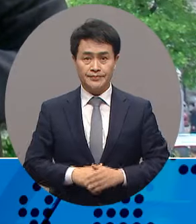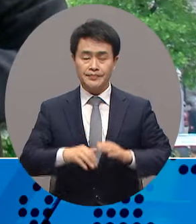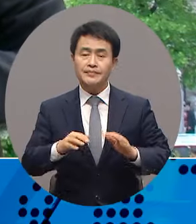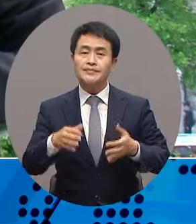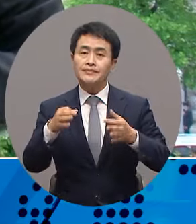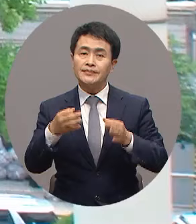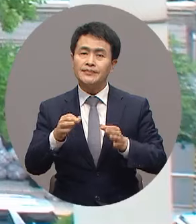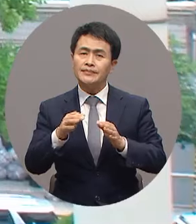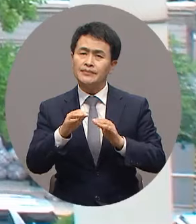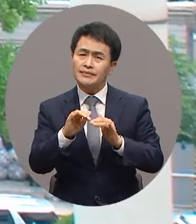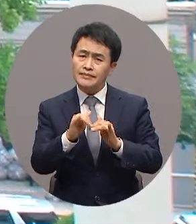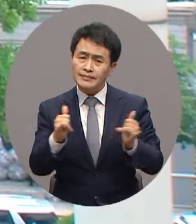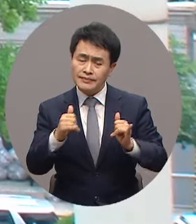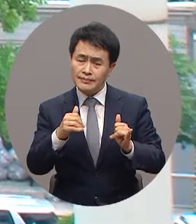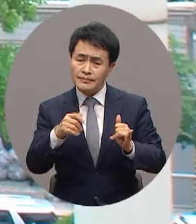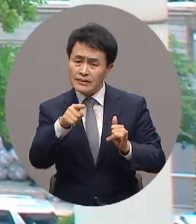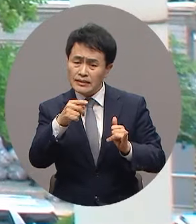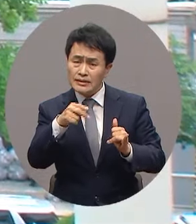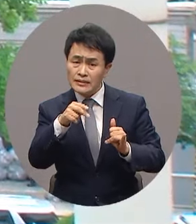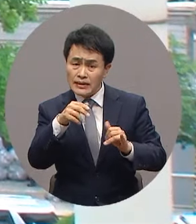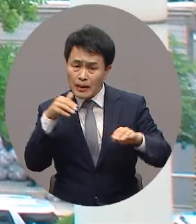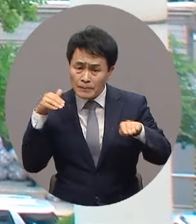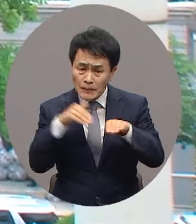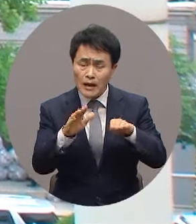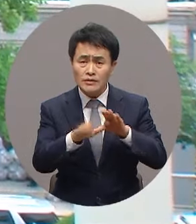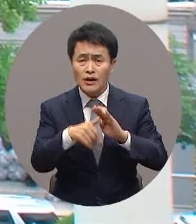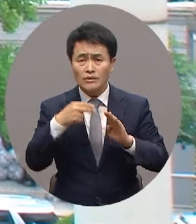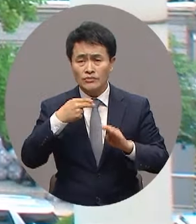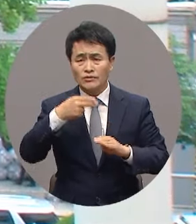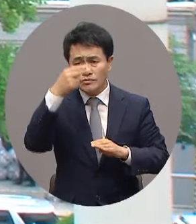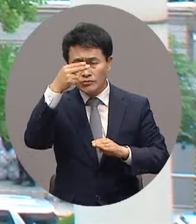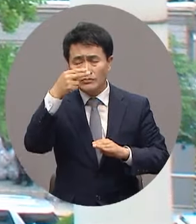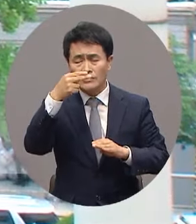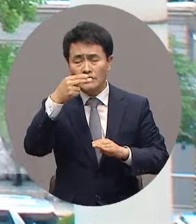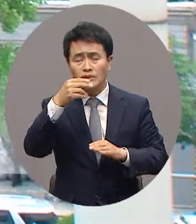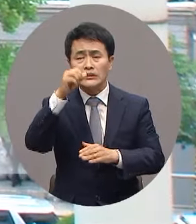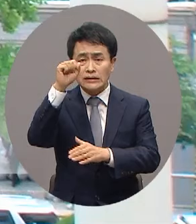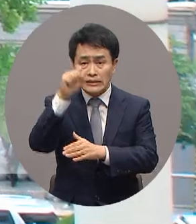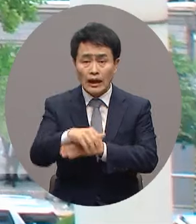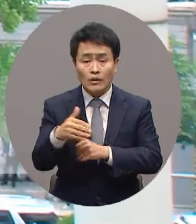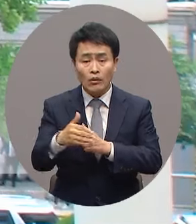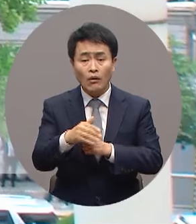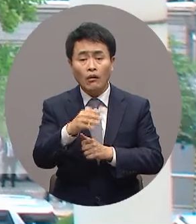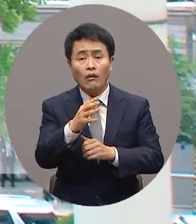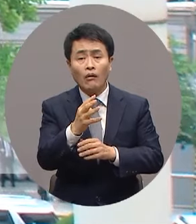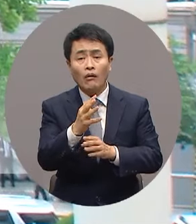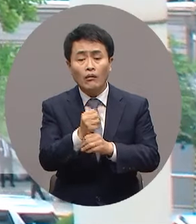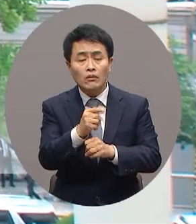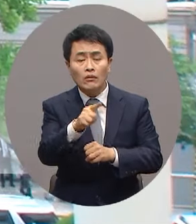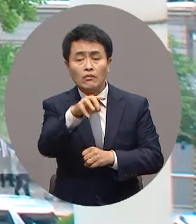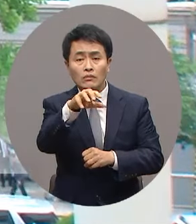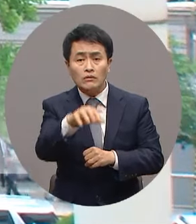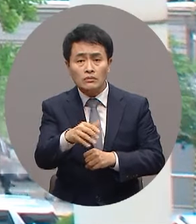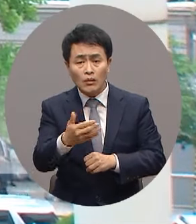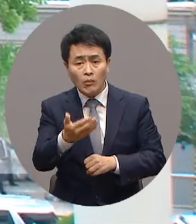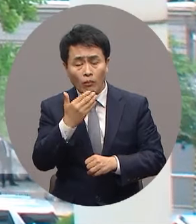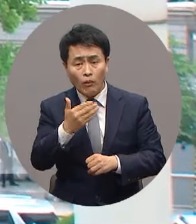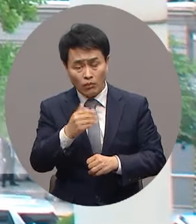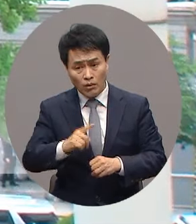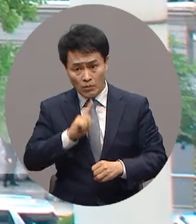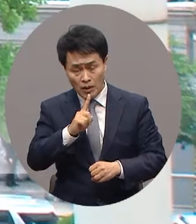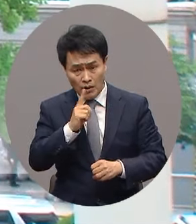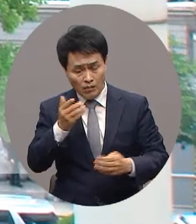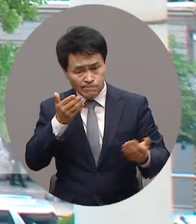김 씨가 사고당일 술을 마셨다 건 시인했지만 어디서 얼마나 마셨는지는 경찰조사와 김씨 진술이 엇갈리고 있는 점이